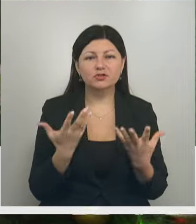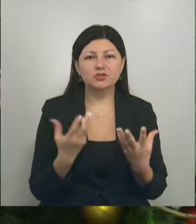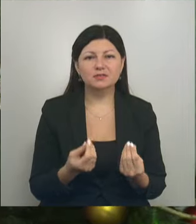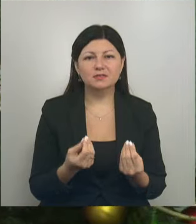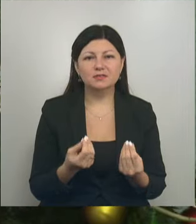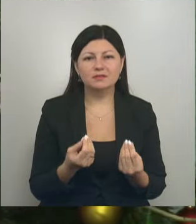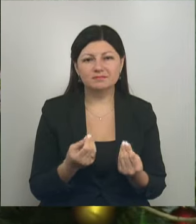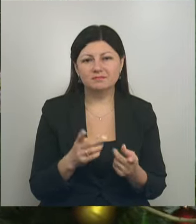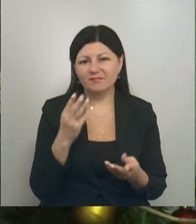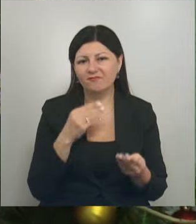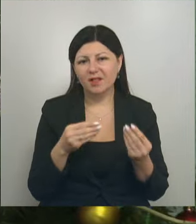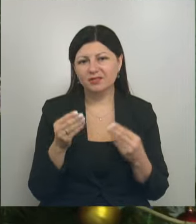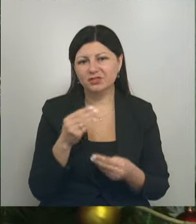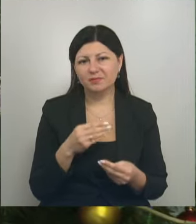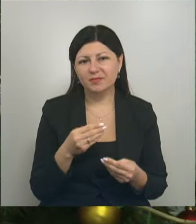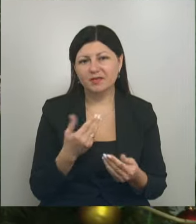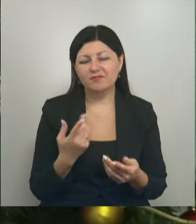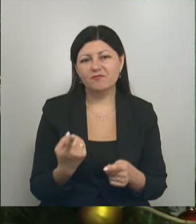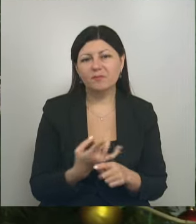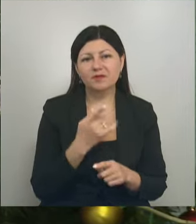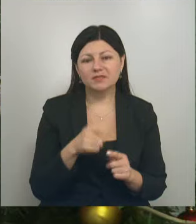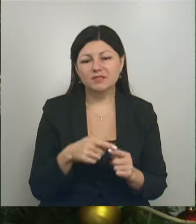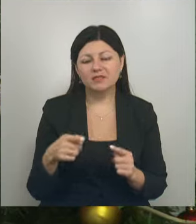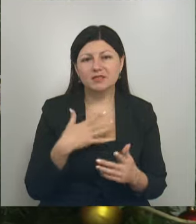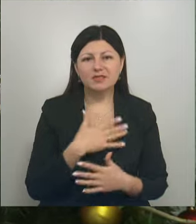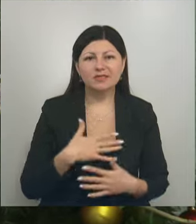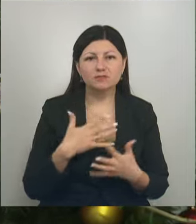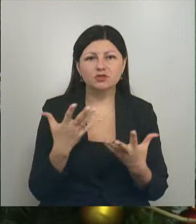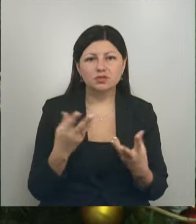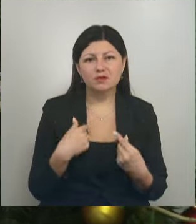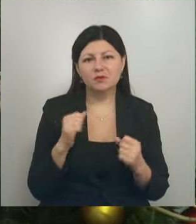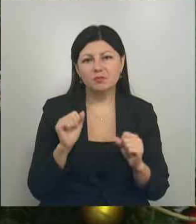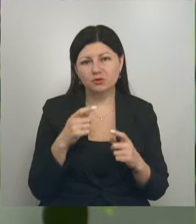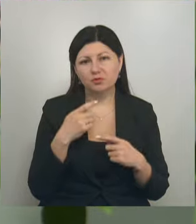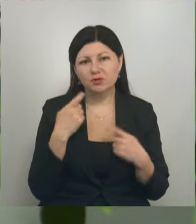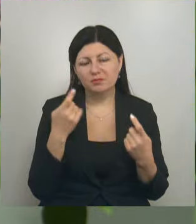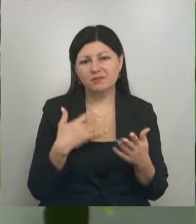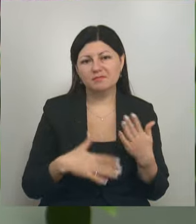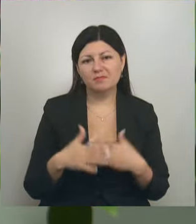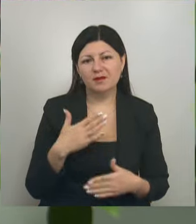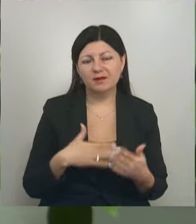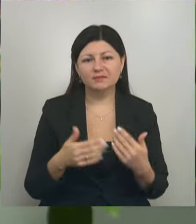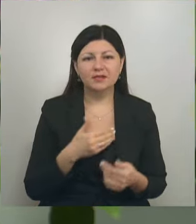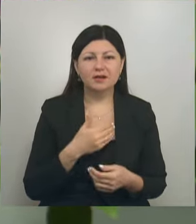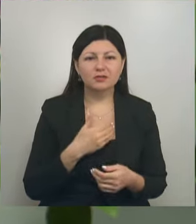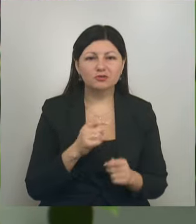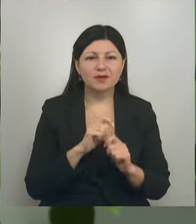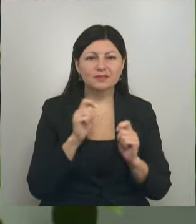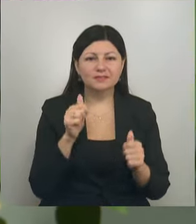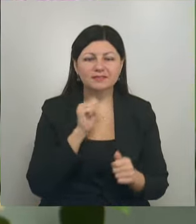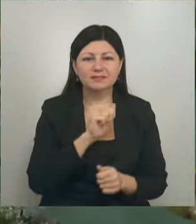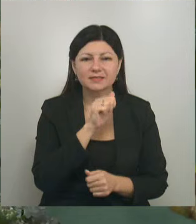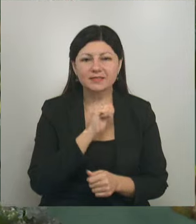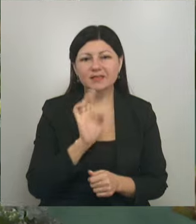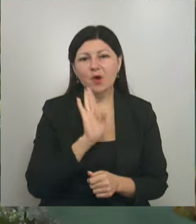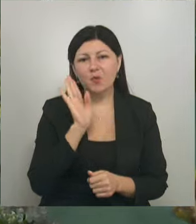он волшебный. И, наверное, впервые за эти тревожные дни мы можем улыбнуться и порадоваться. И хочу открыть секрет, что на утренней